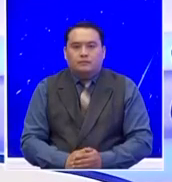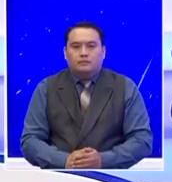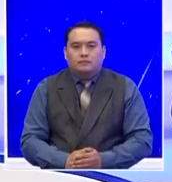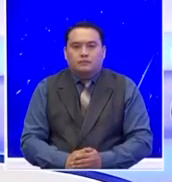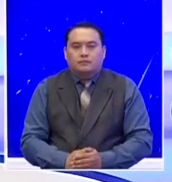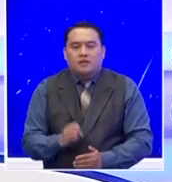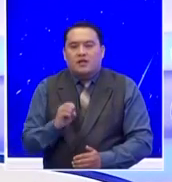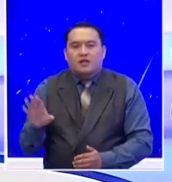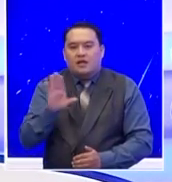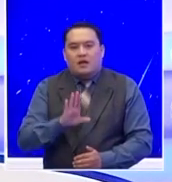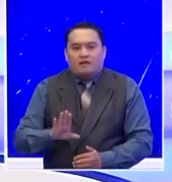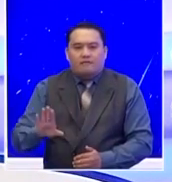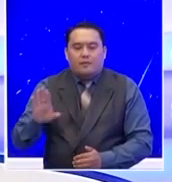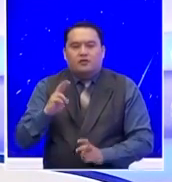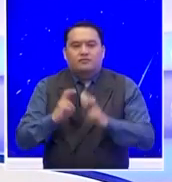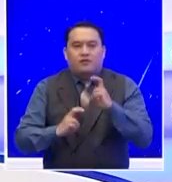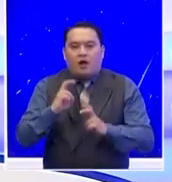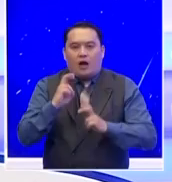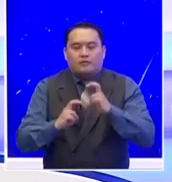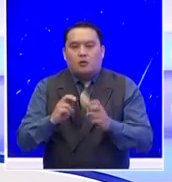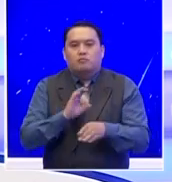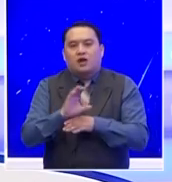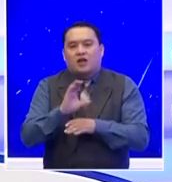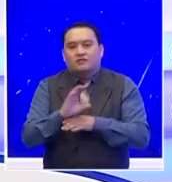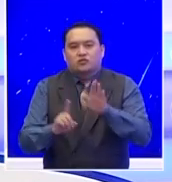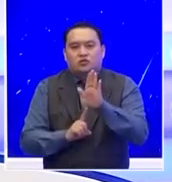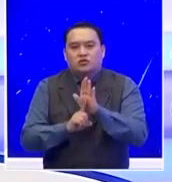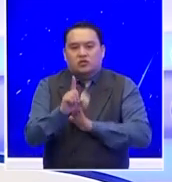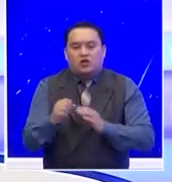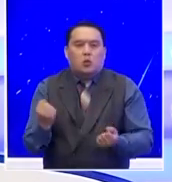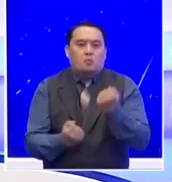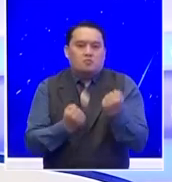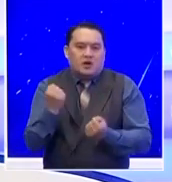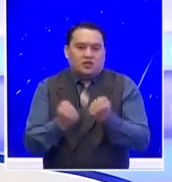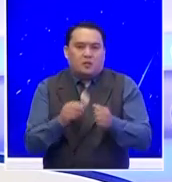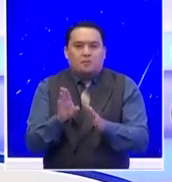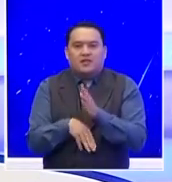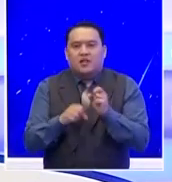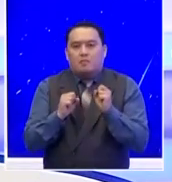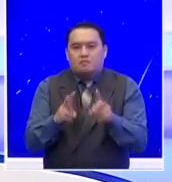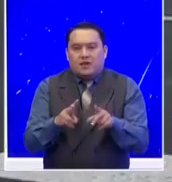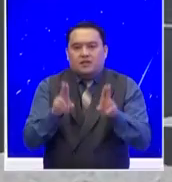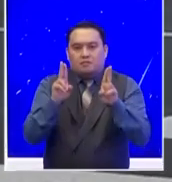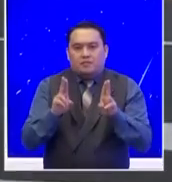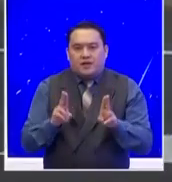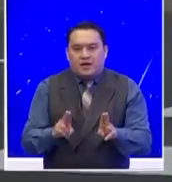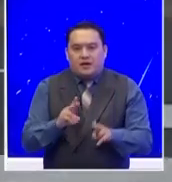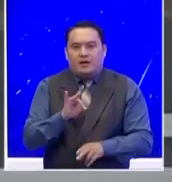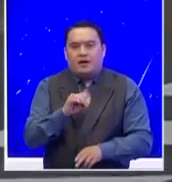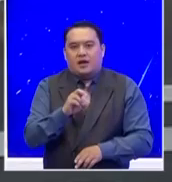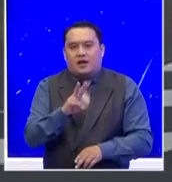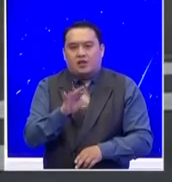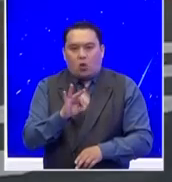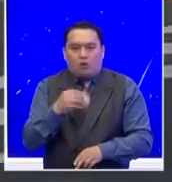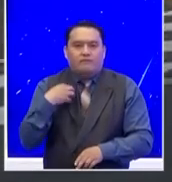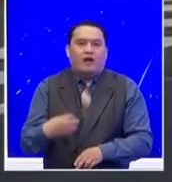Европейский автопром после месячного простоя возвращается к производству в условиях повышенных мер безопасности. Группа компании Renault открыла завод